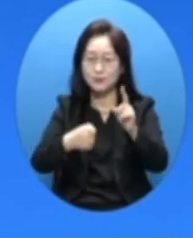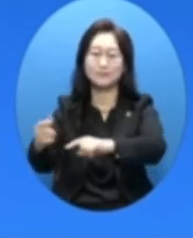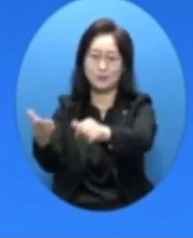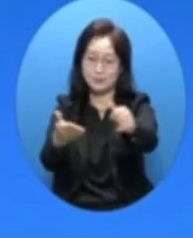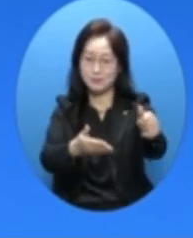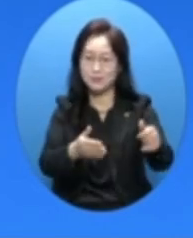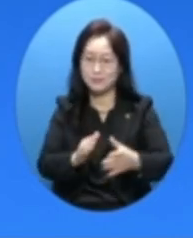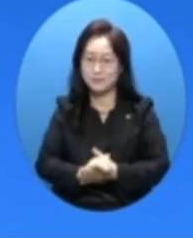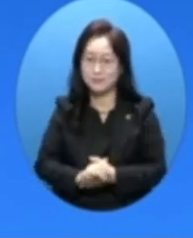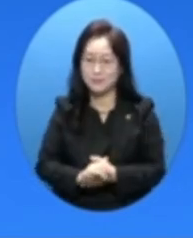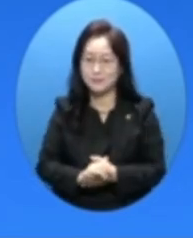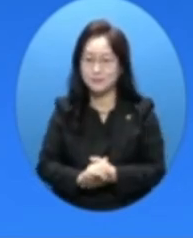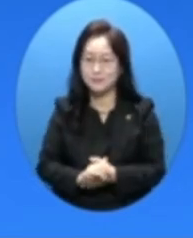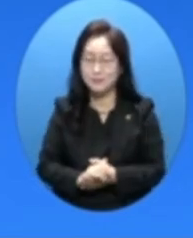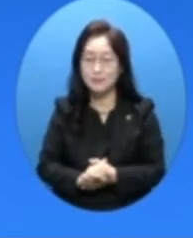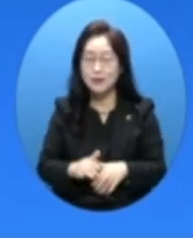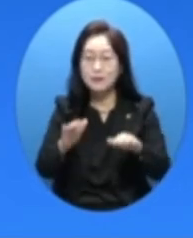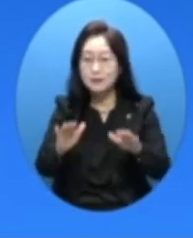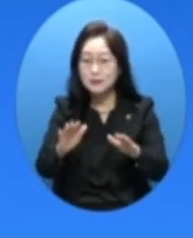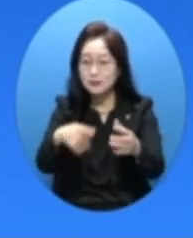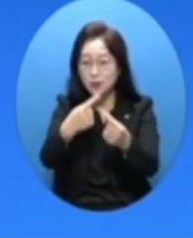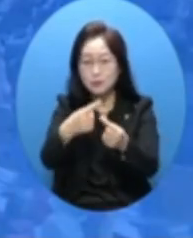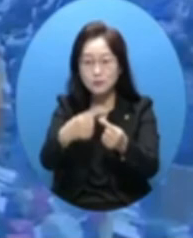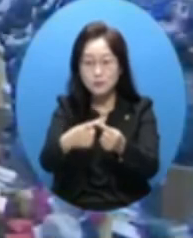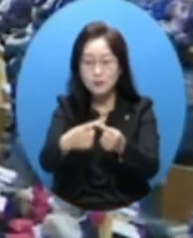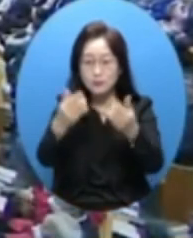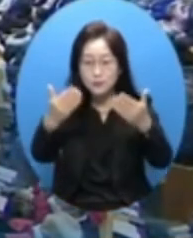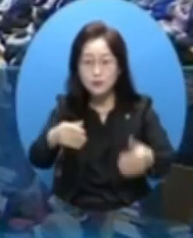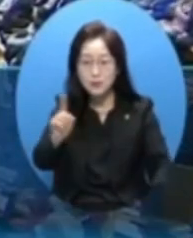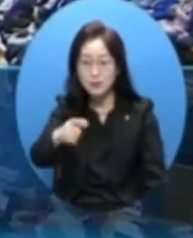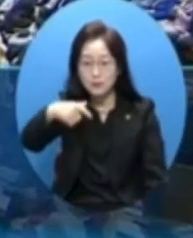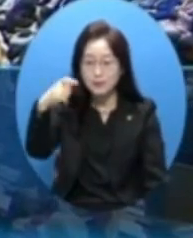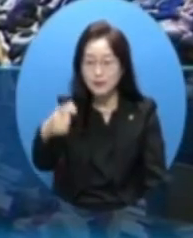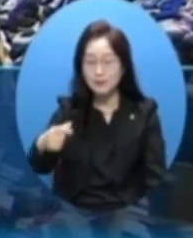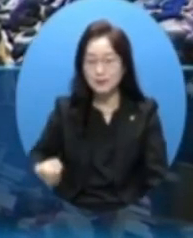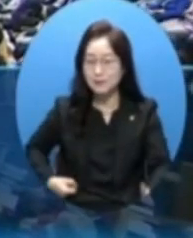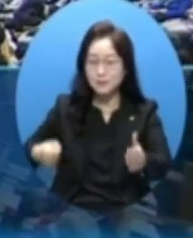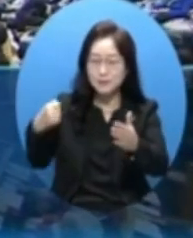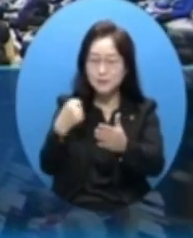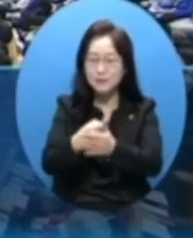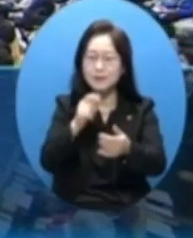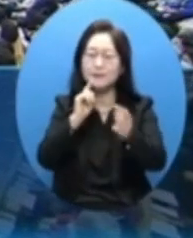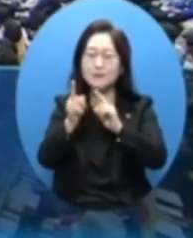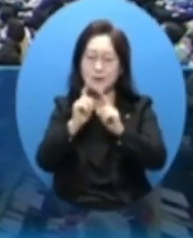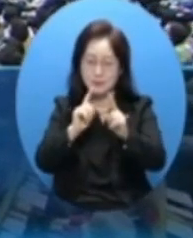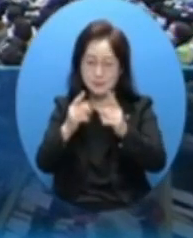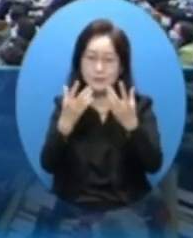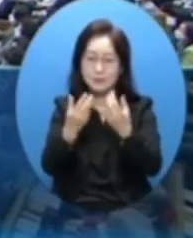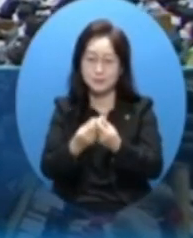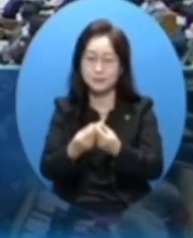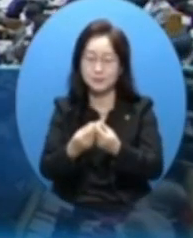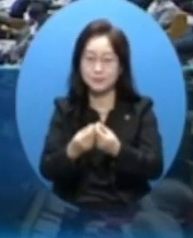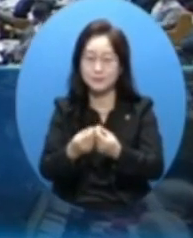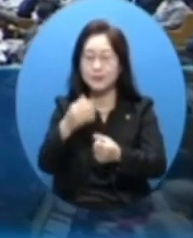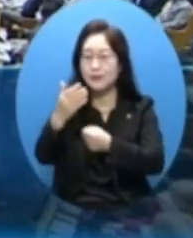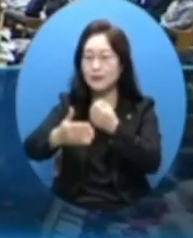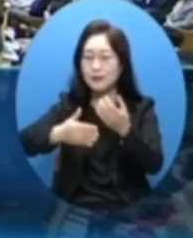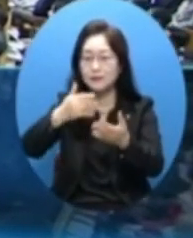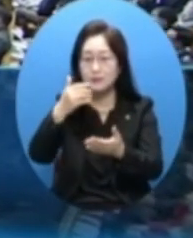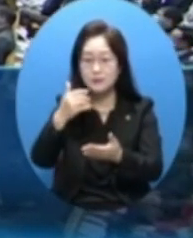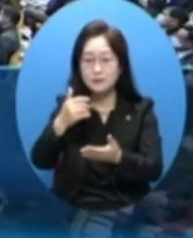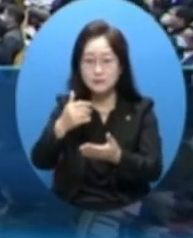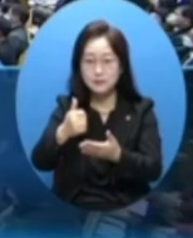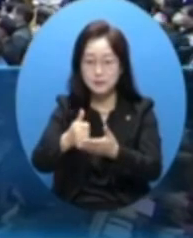원합니다 우리가 첫 번째 주신 말씀은 강하고 담대하라는 말씀입니다 하나님께서